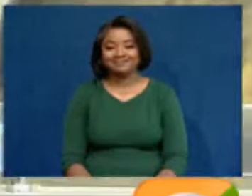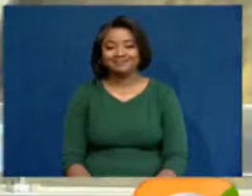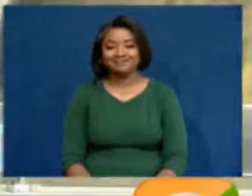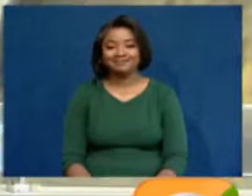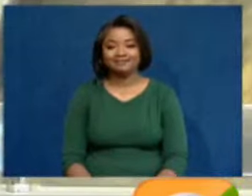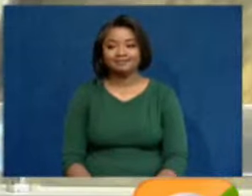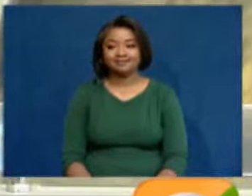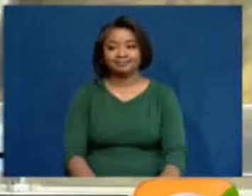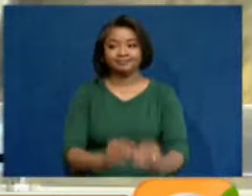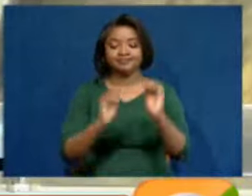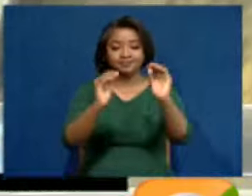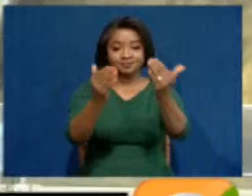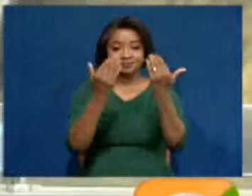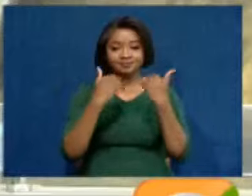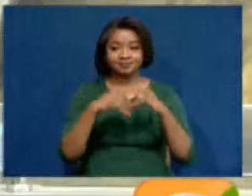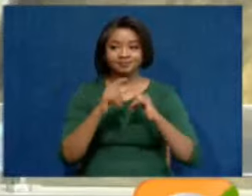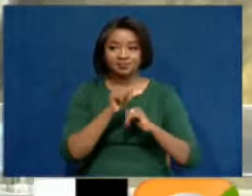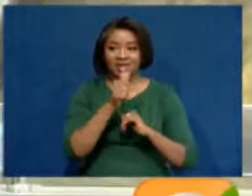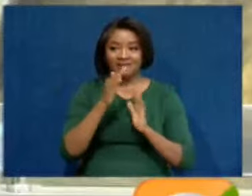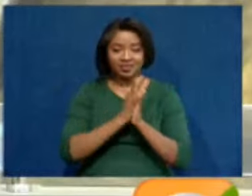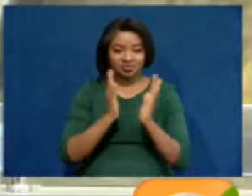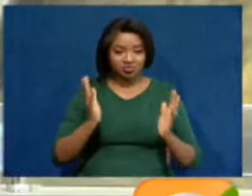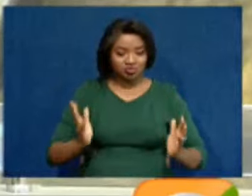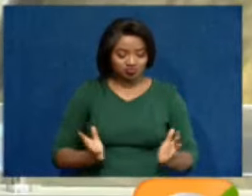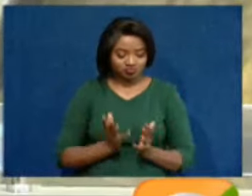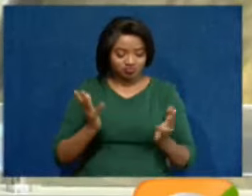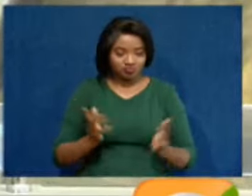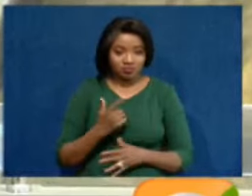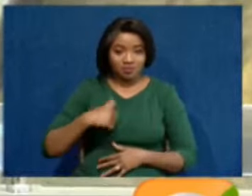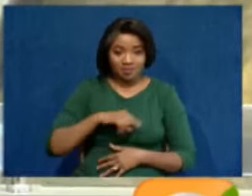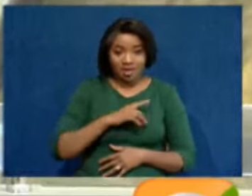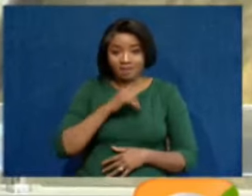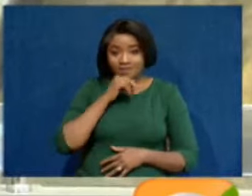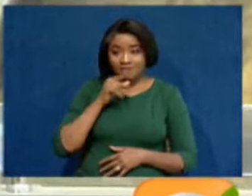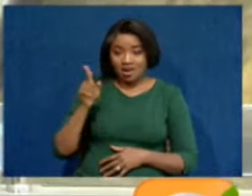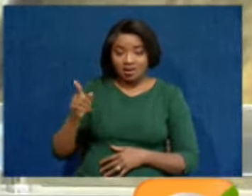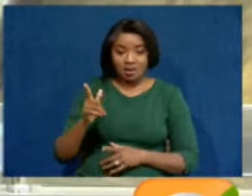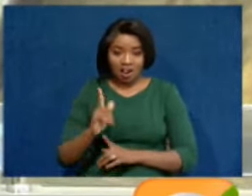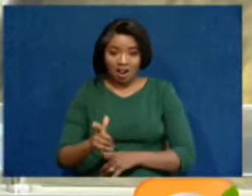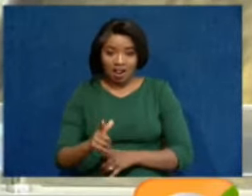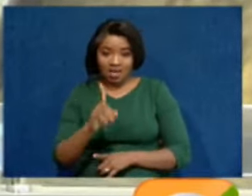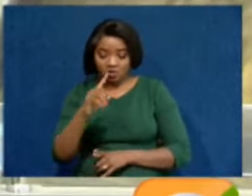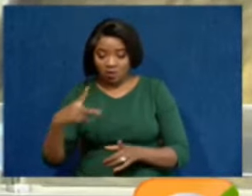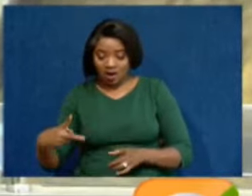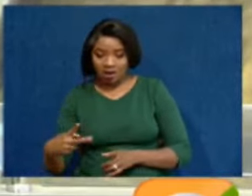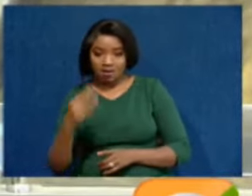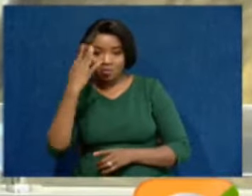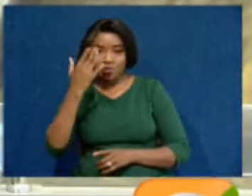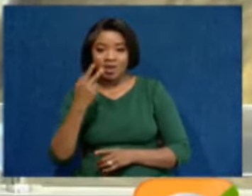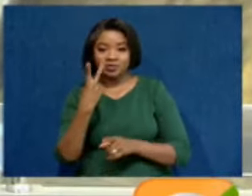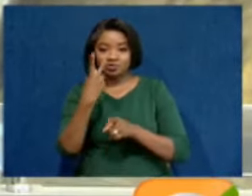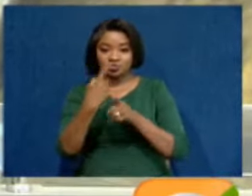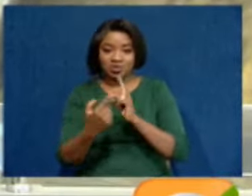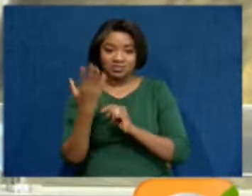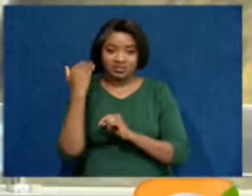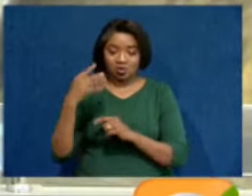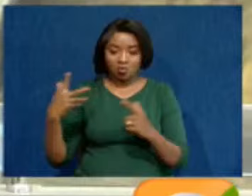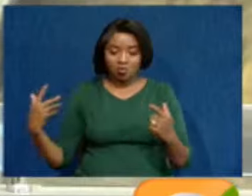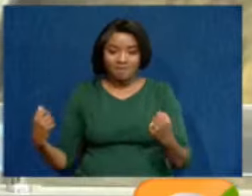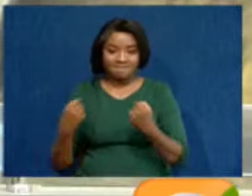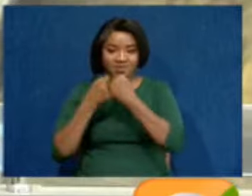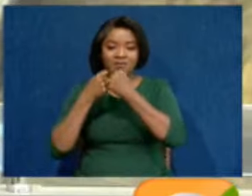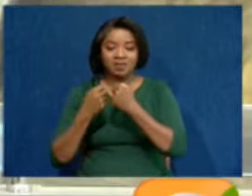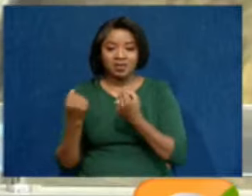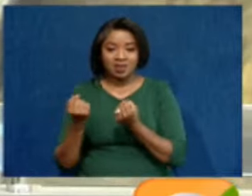Na sasa tuangalie taarifa hii ya kutia moyo, ambapo licha ya mguu wake mmoja kukatwa kufuatia ajali ya barabarani miaka miwili iliyopita, mhudumu